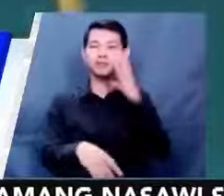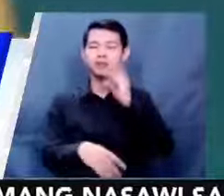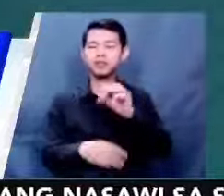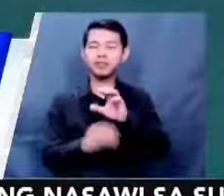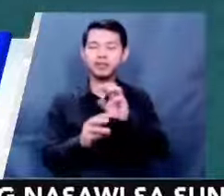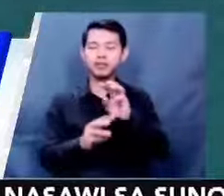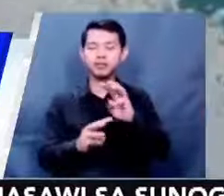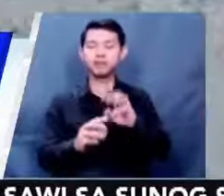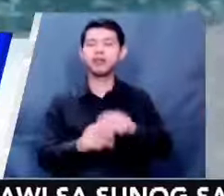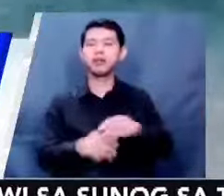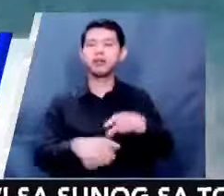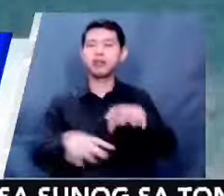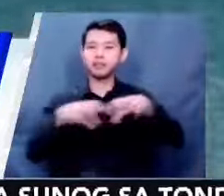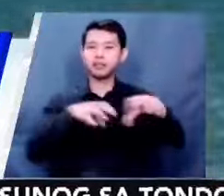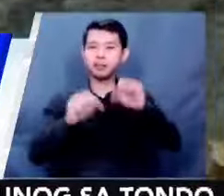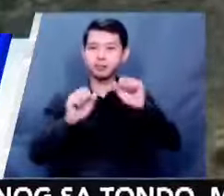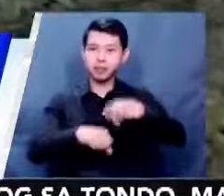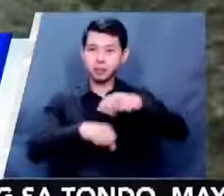Tarzan!